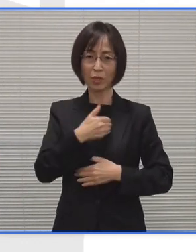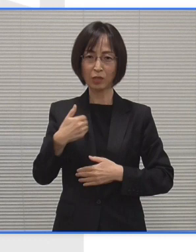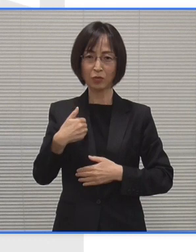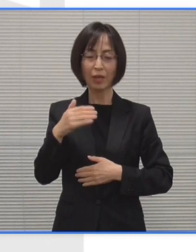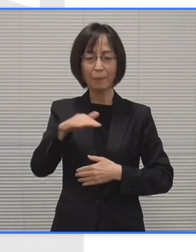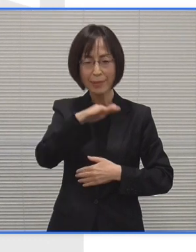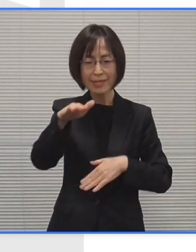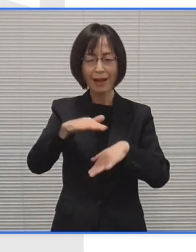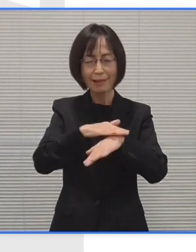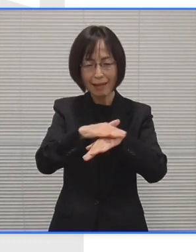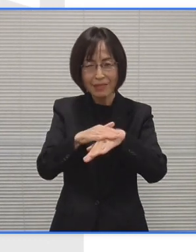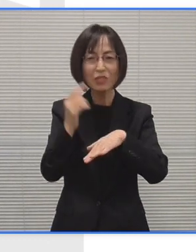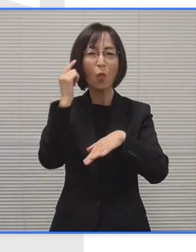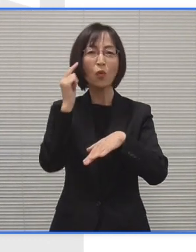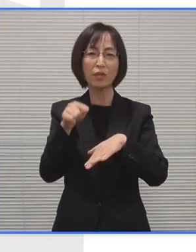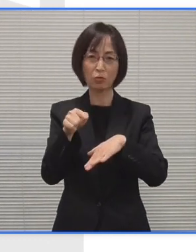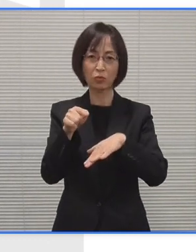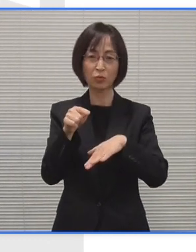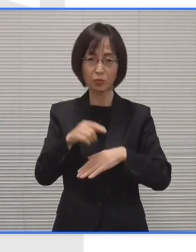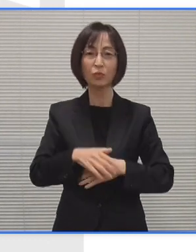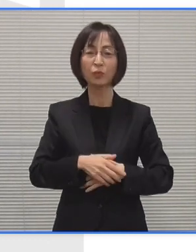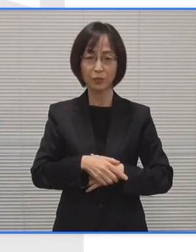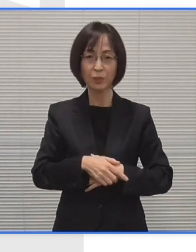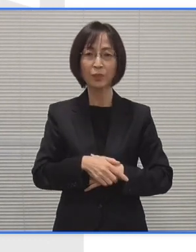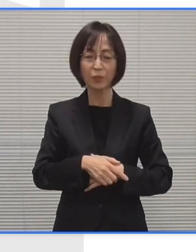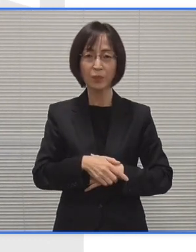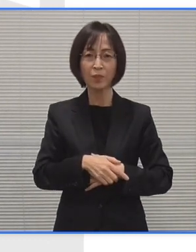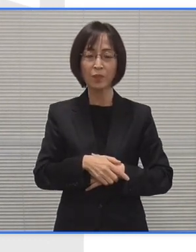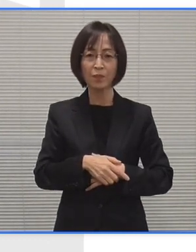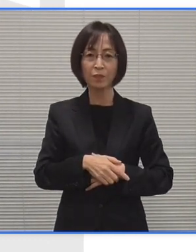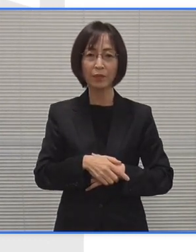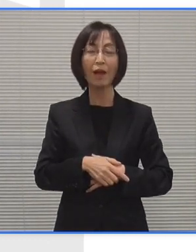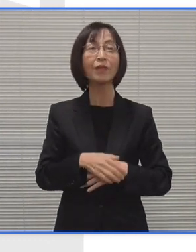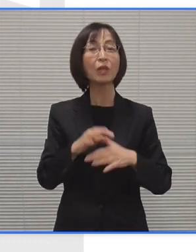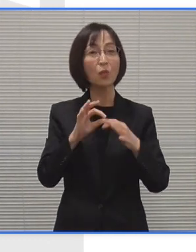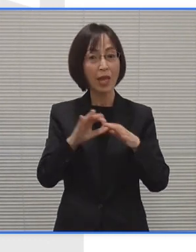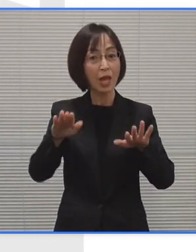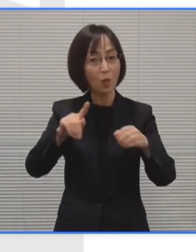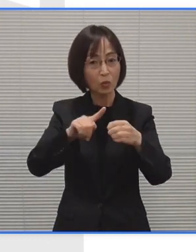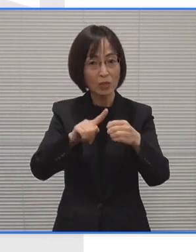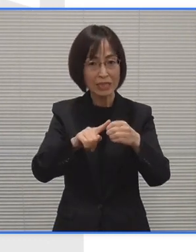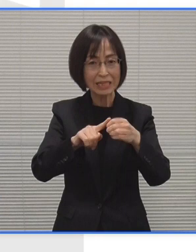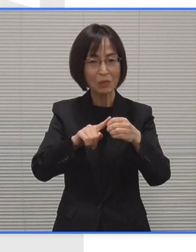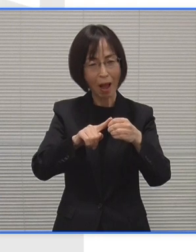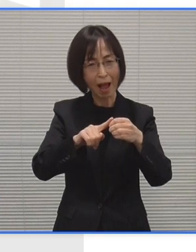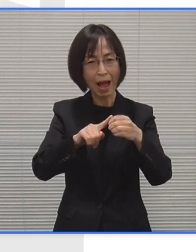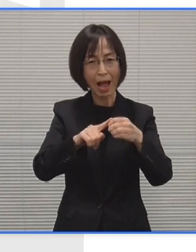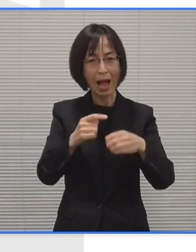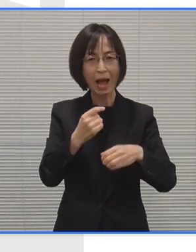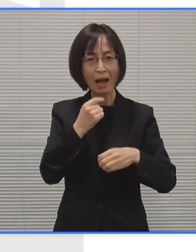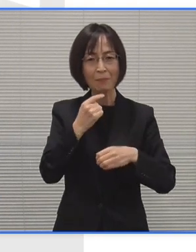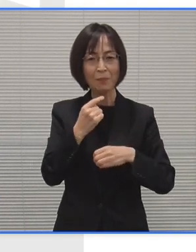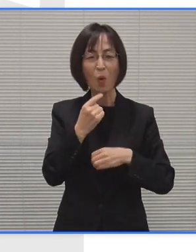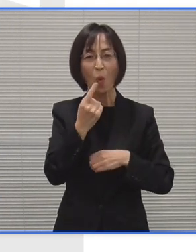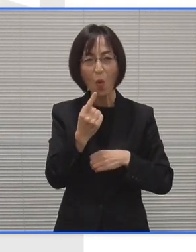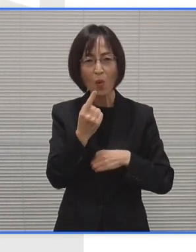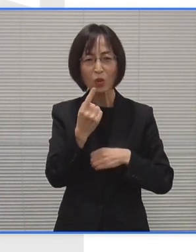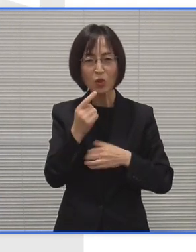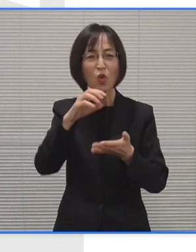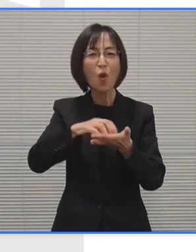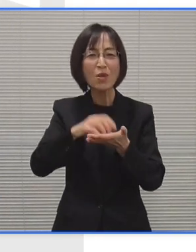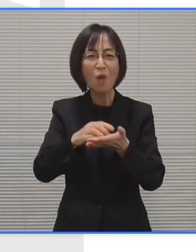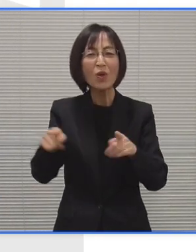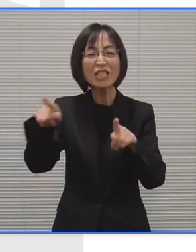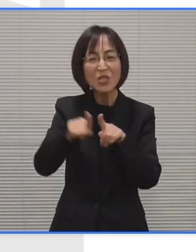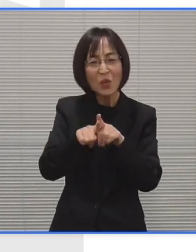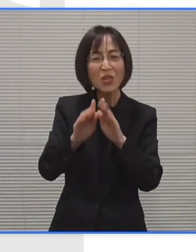事にしてるのかなと思います。なのでちょっと今年はずうずうしくもう一歩ということで、ゴミも一緒に拾ってく